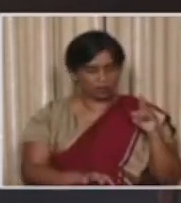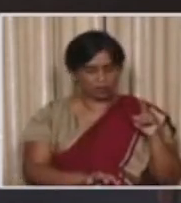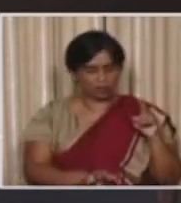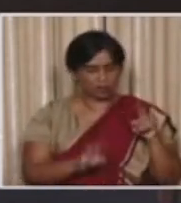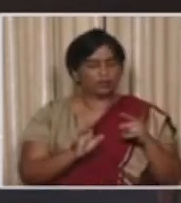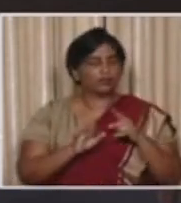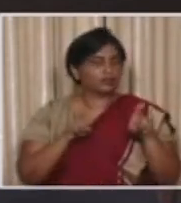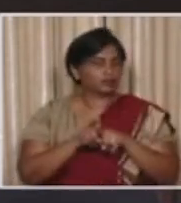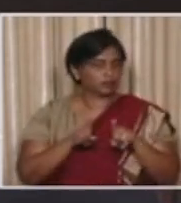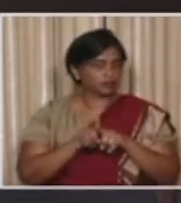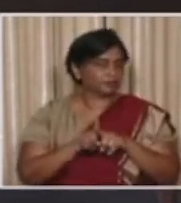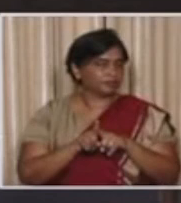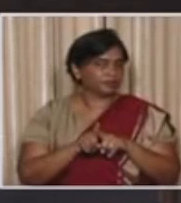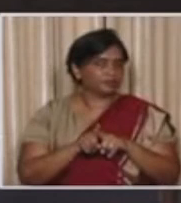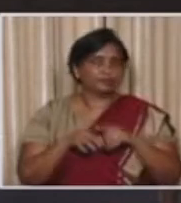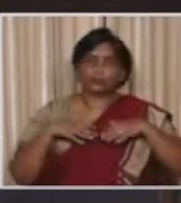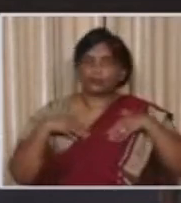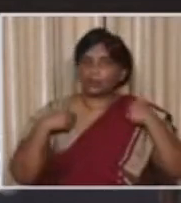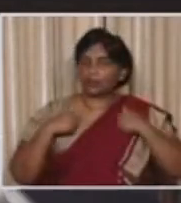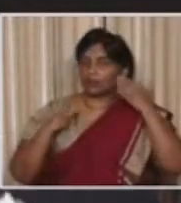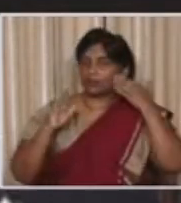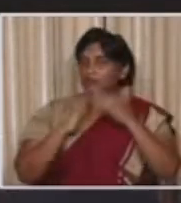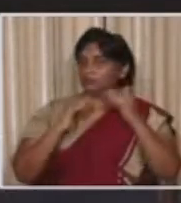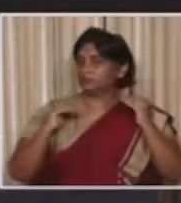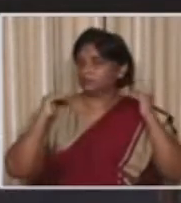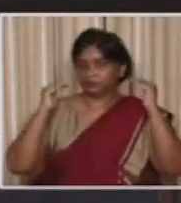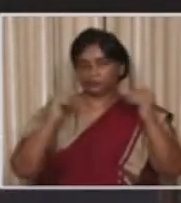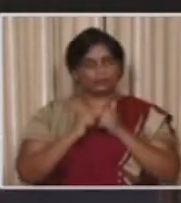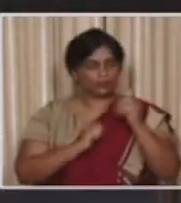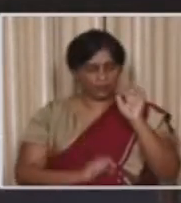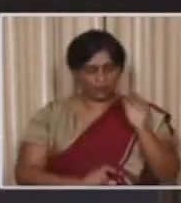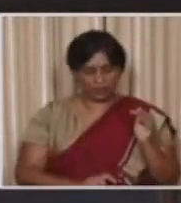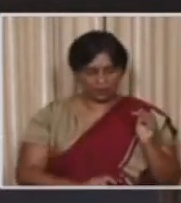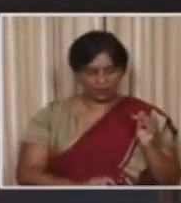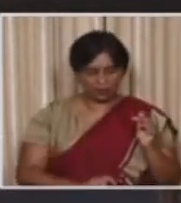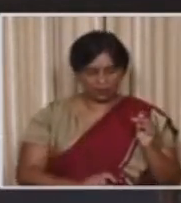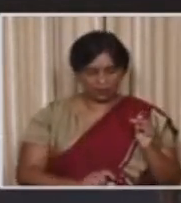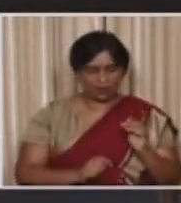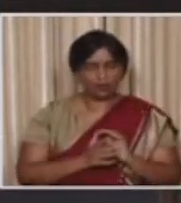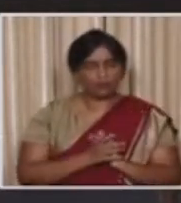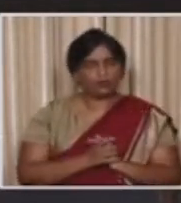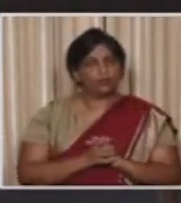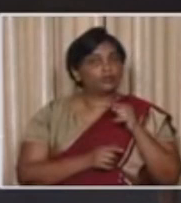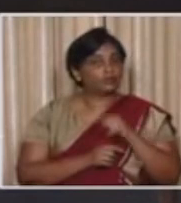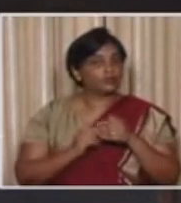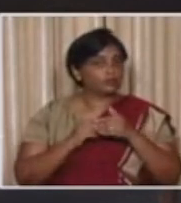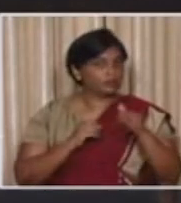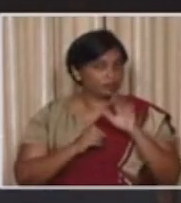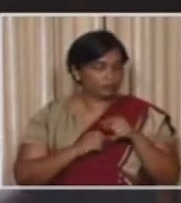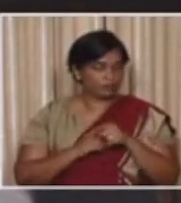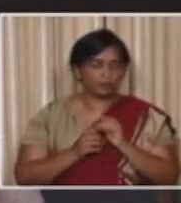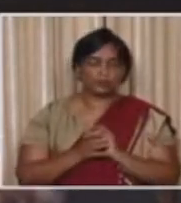leader in public health. ගෝලීය නායකෙක් විදිහට ශ්‍රී ලංකාව ක්‍රියා කරයි කියලා. එතකොට මෙන්න මෙහෙම තියුණා මේ තත්ත්වයේ